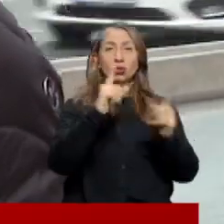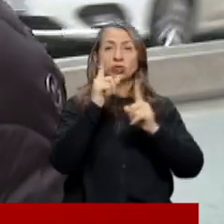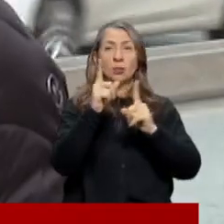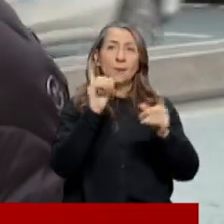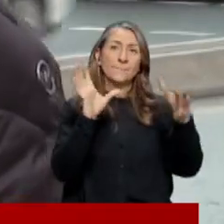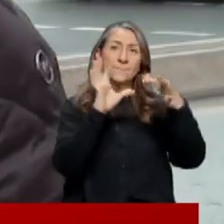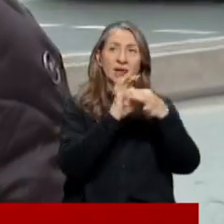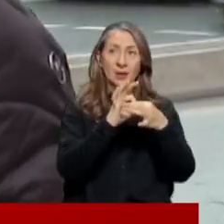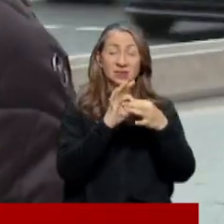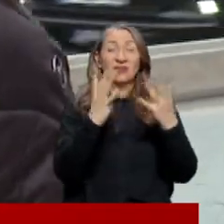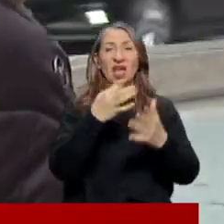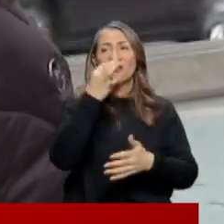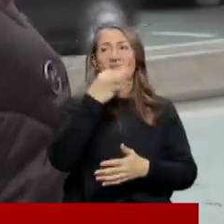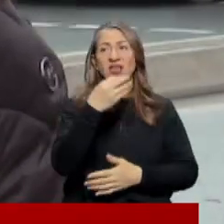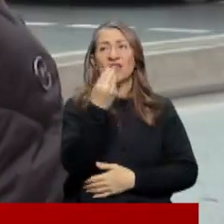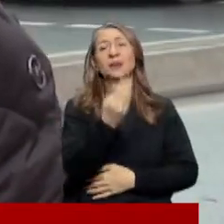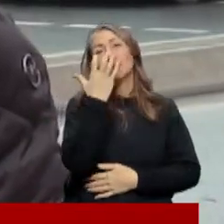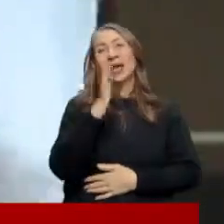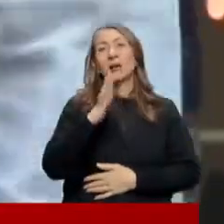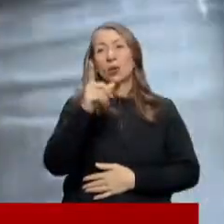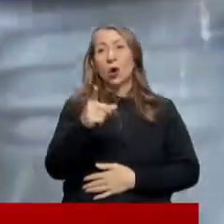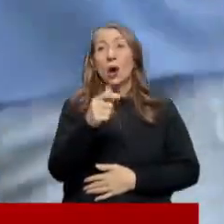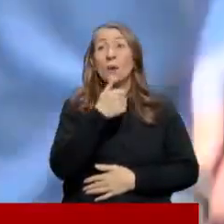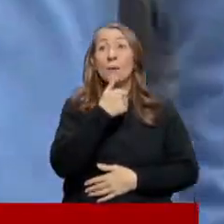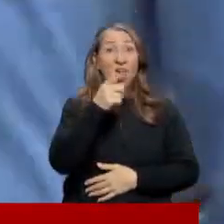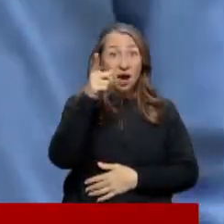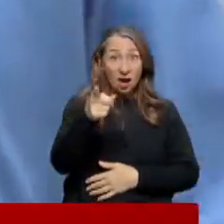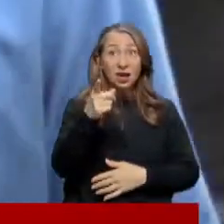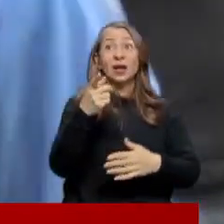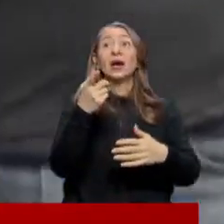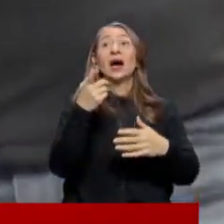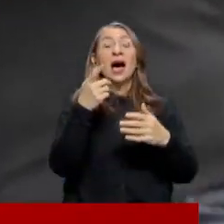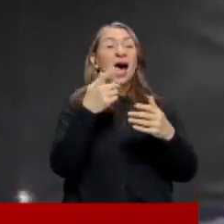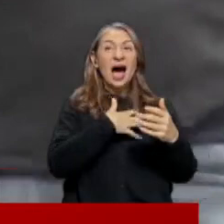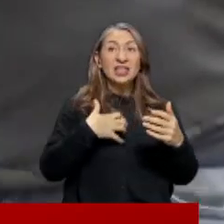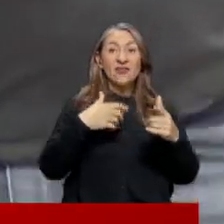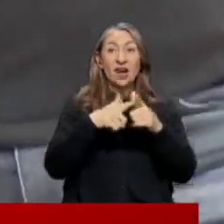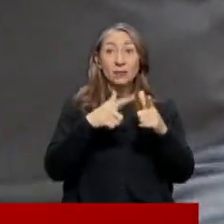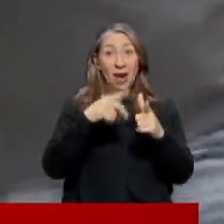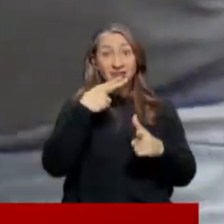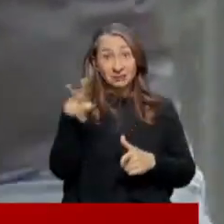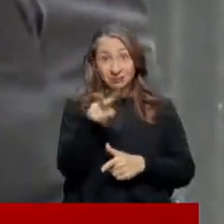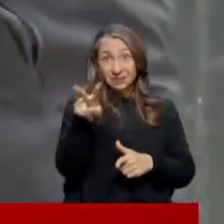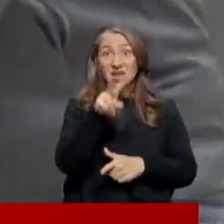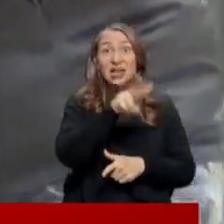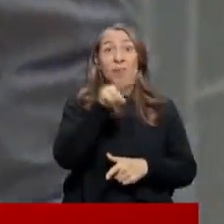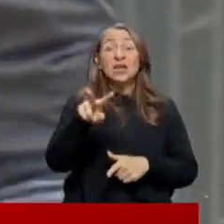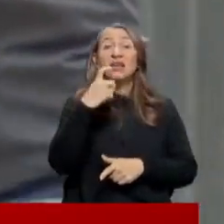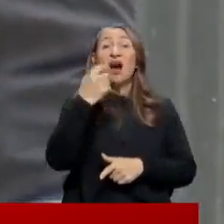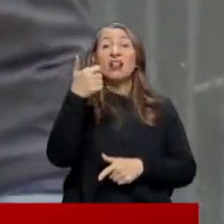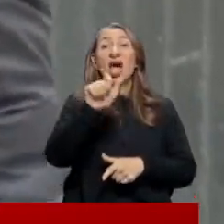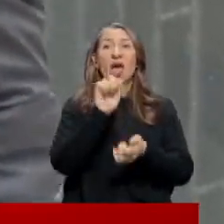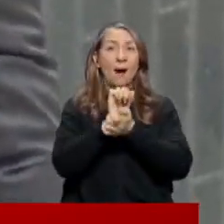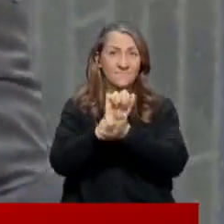duruşmaya bağlanması ve ifade vermesi bekleniyor. Baba Yusuf Ziya Gümüşel'le anne Fatma Gümüşel'e 22 yıl 6